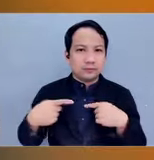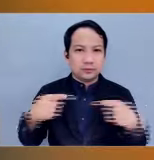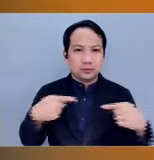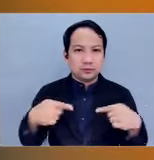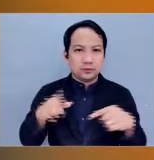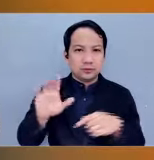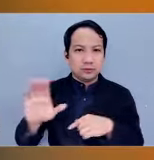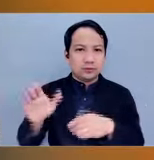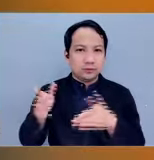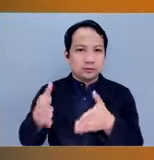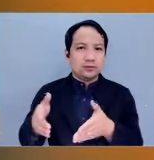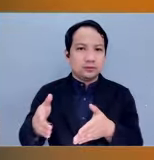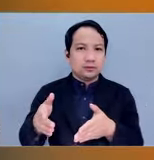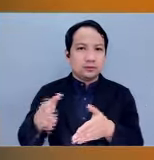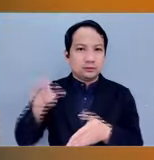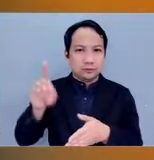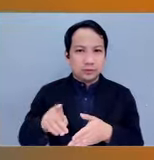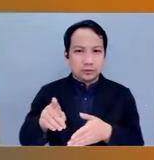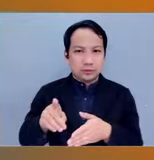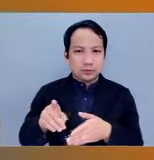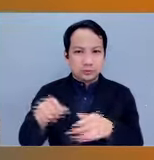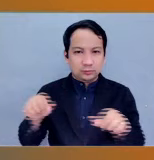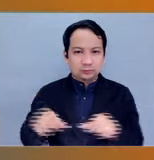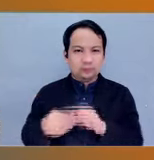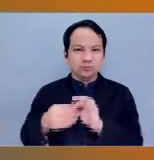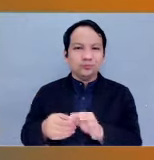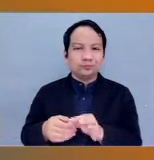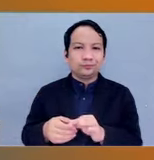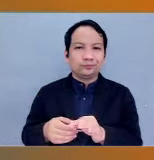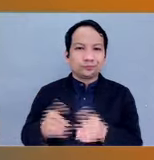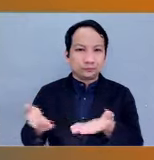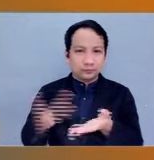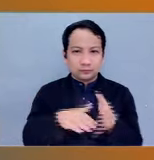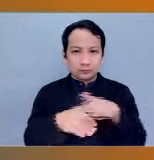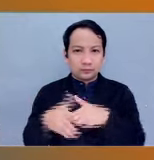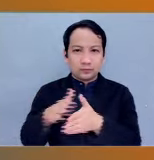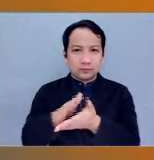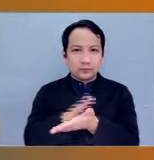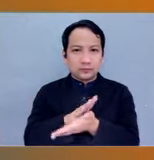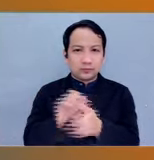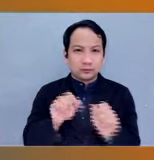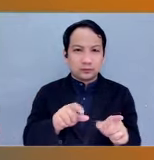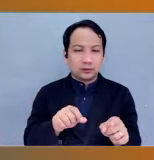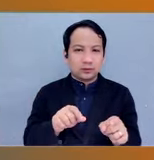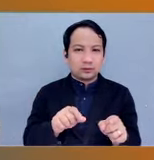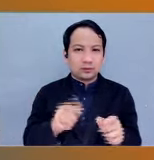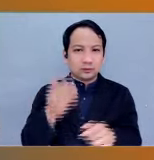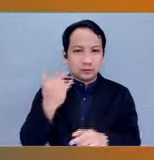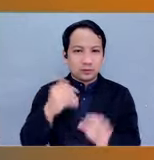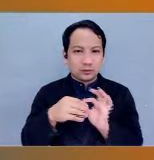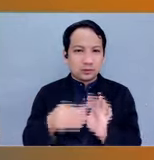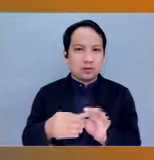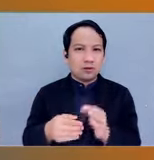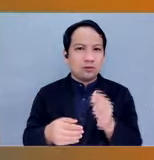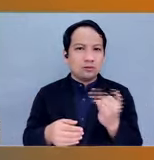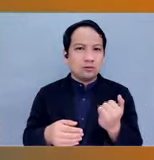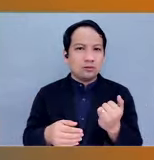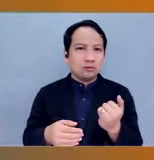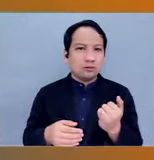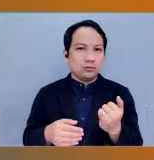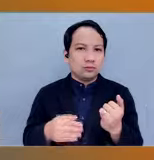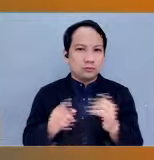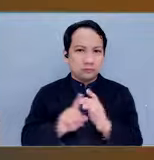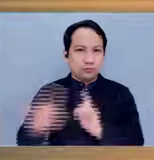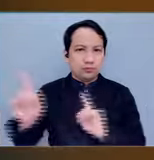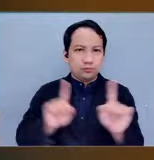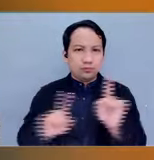ng downtown area sa lungsod. Nagliligpitan na ng mga paninda ang mga vendor na biglang magtakbuhan ang mga